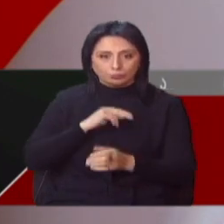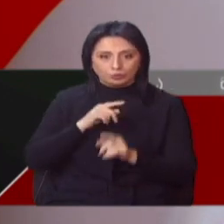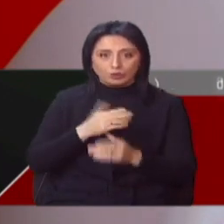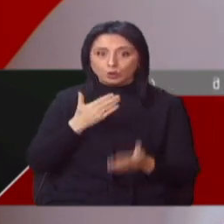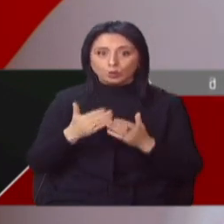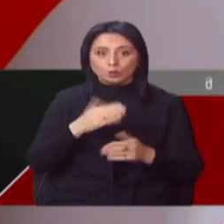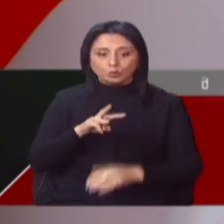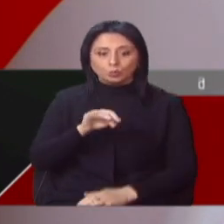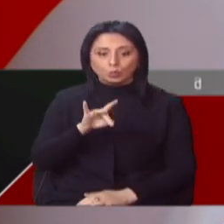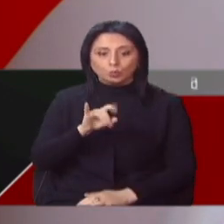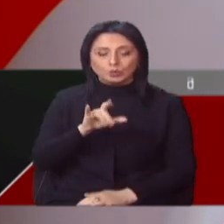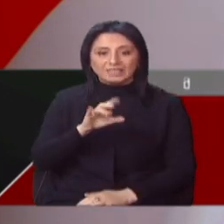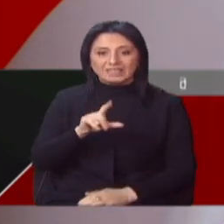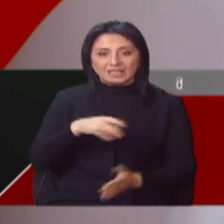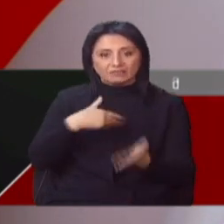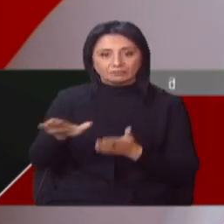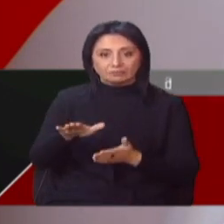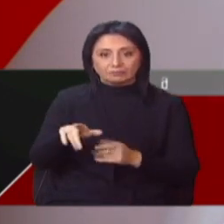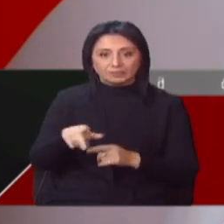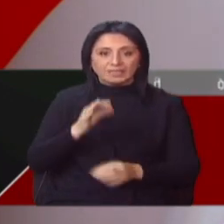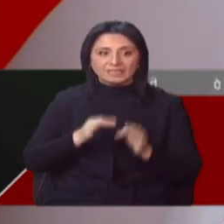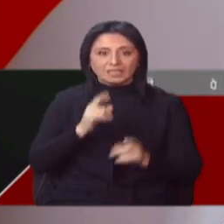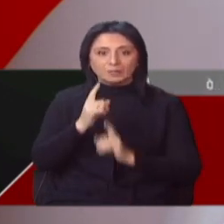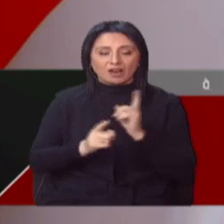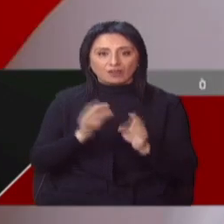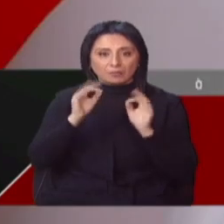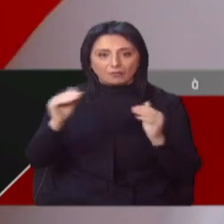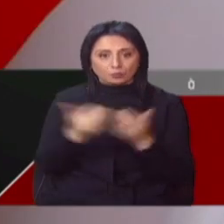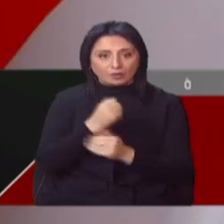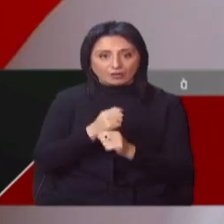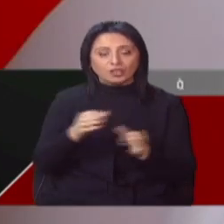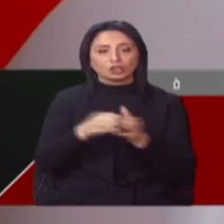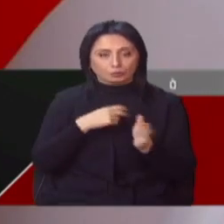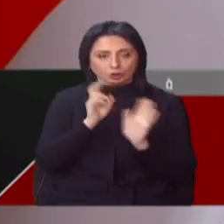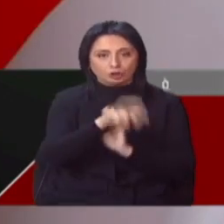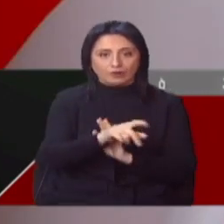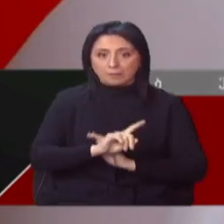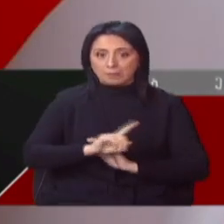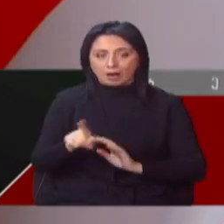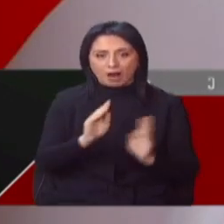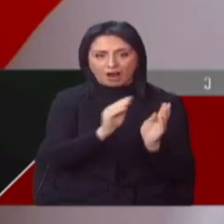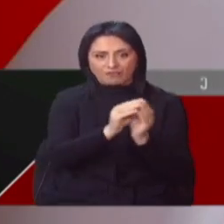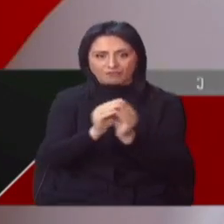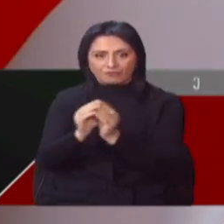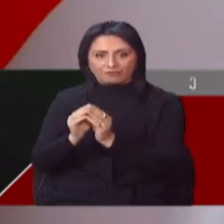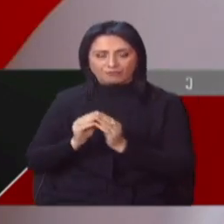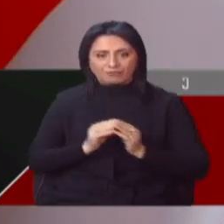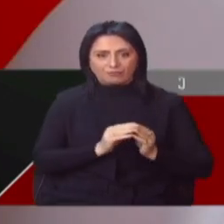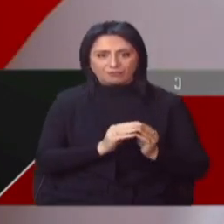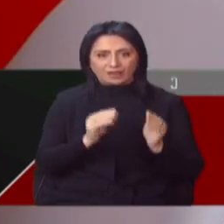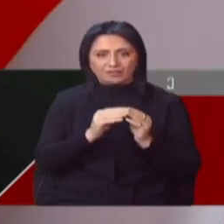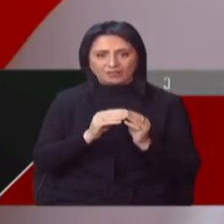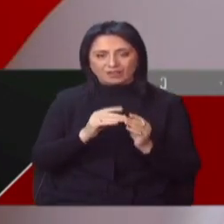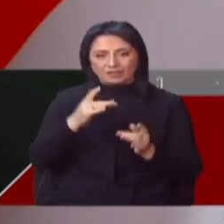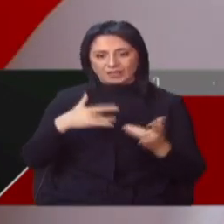Tu murus, e zeze, uar si tu stai, tu stai, sa samar lor, e problema, martlog ce e de bani, aset ciuc și șeva, e magram. Tu gagzele bani,